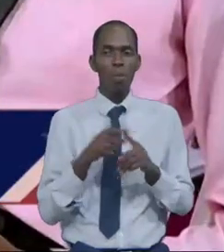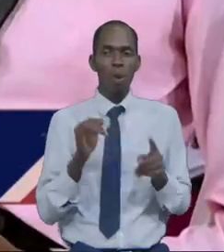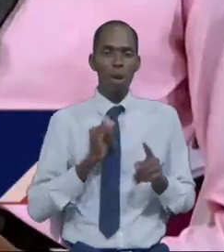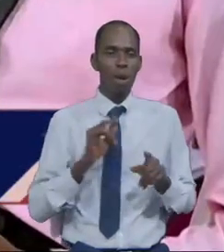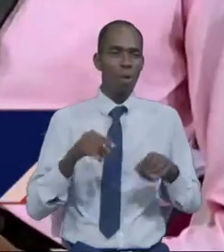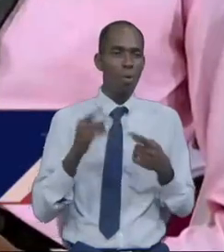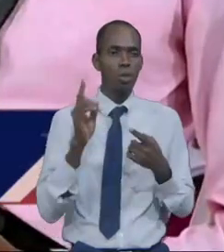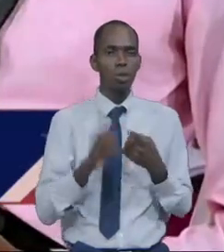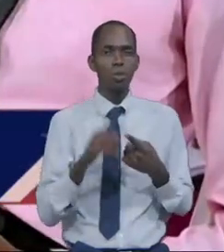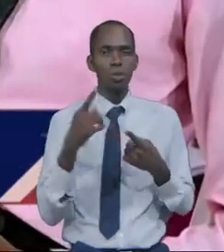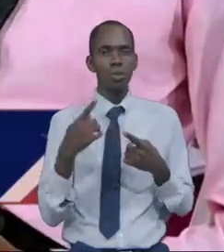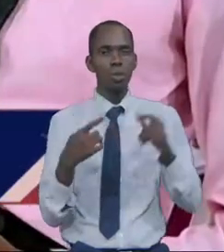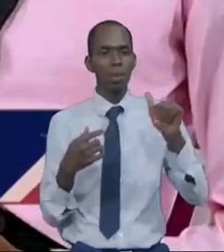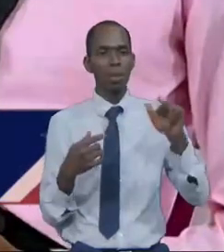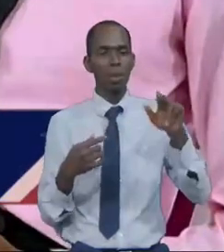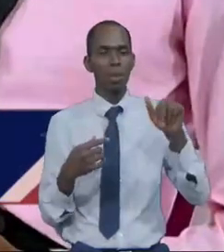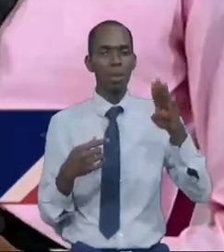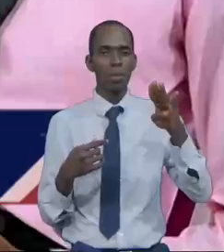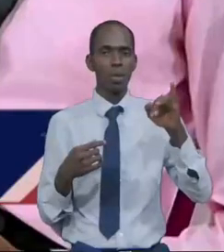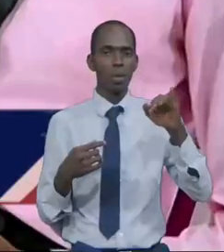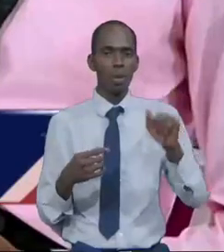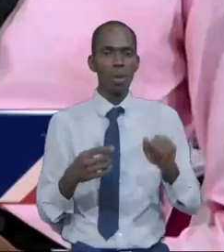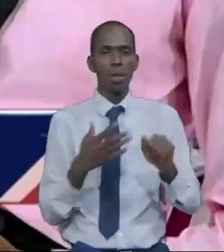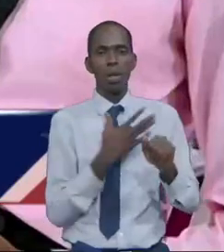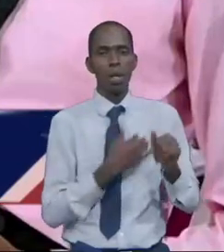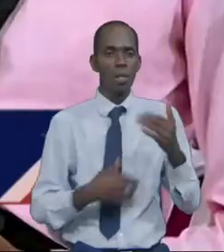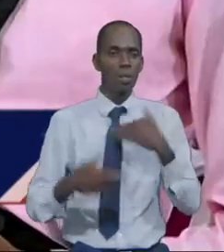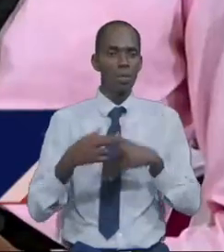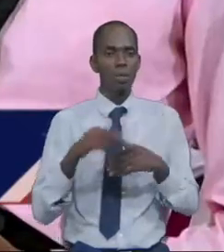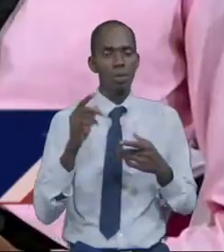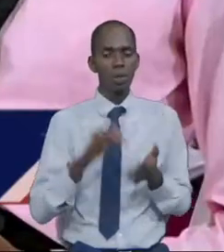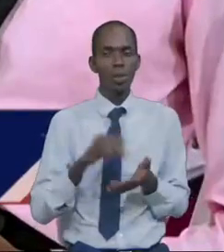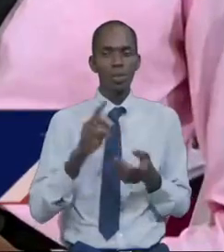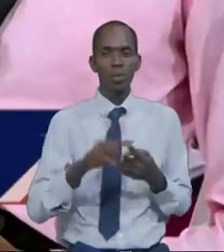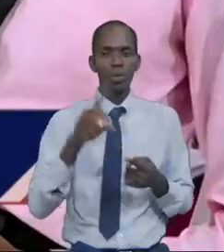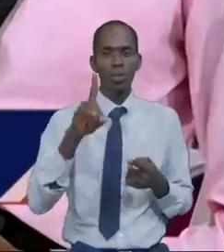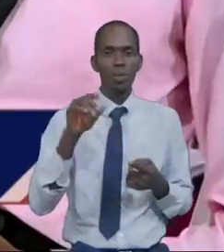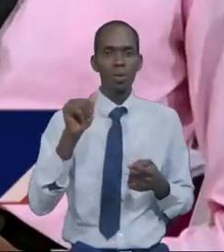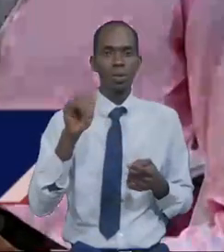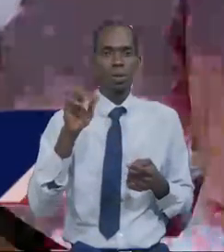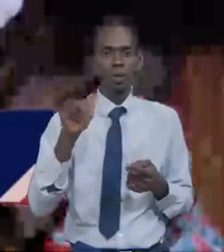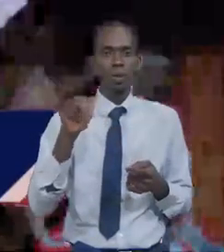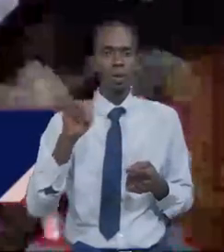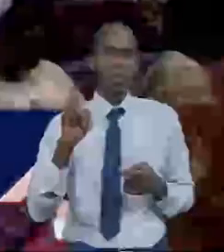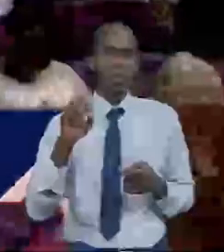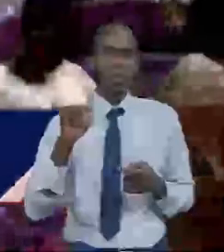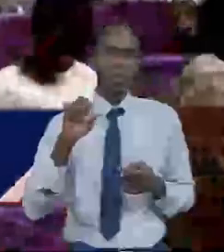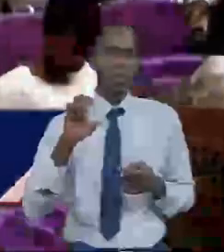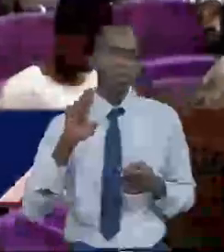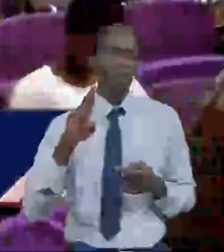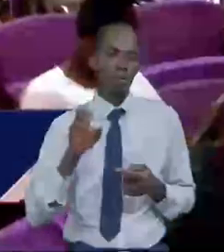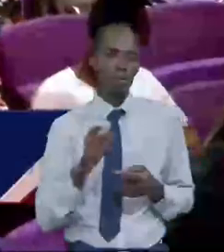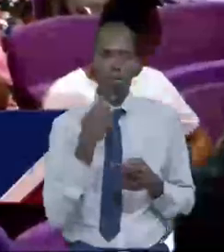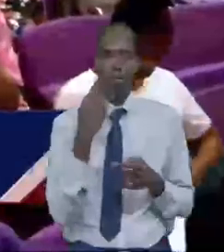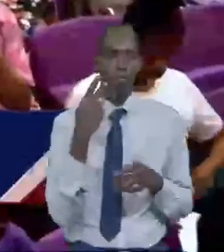puis je revins encore à Damas. Verset 18 dit, 3 ans plus